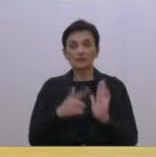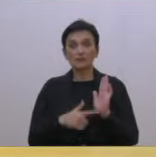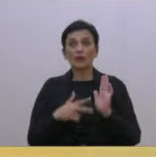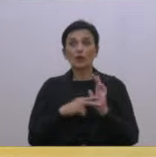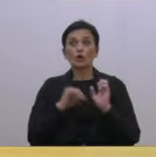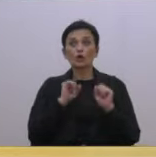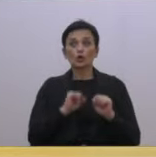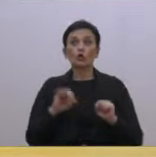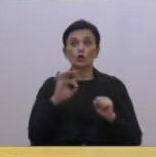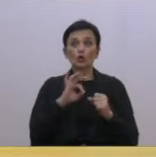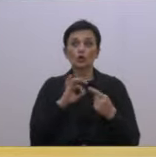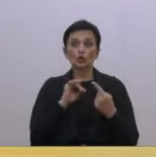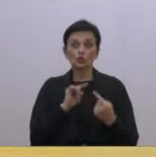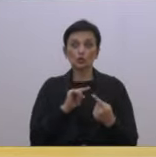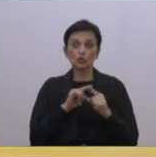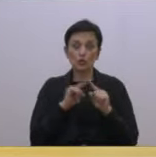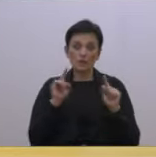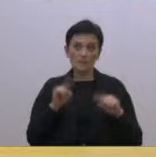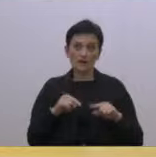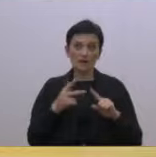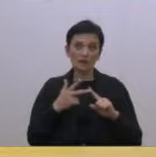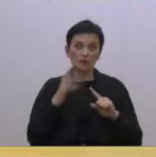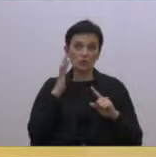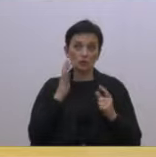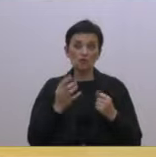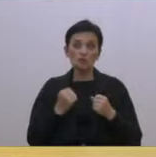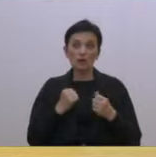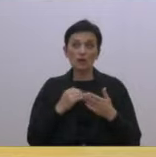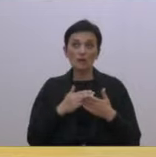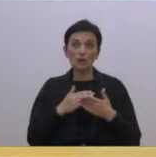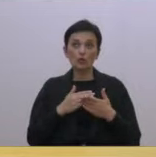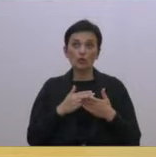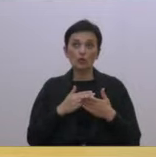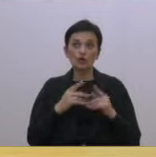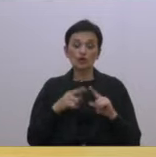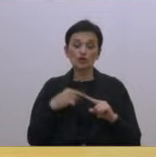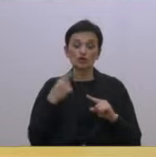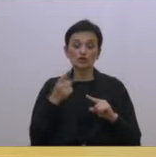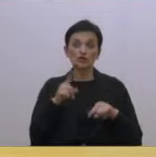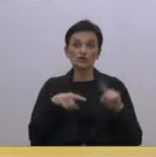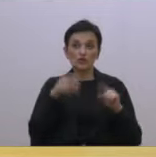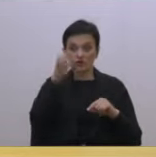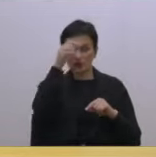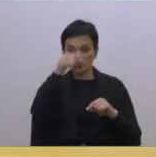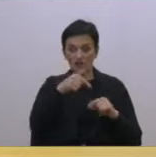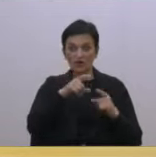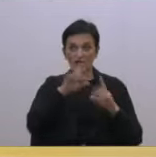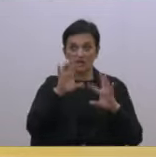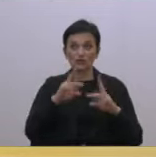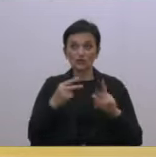სამოცდათვრამეტი მოხრე ნული წინააღმდეგი პაკეტი მესამე მოსმენით მიღებული. შემდეგი ზოგადი განათლების შესახებ კანონის ცვლილება მეორე მოსმენით ხო